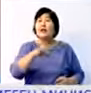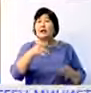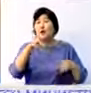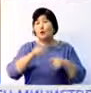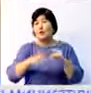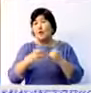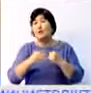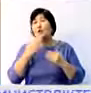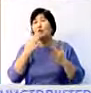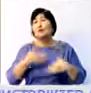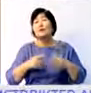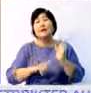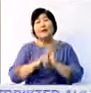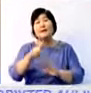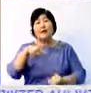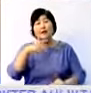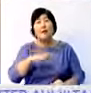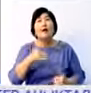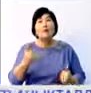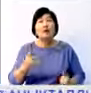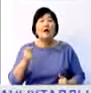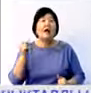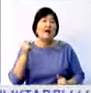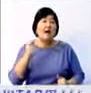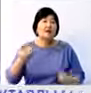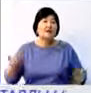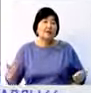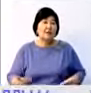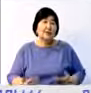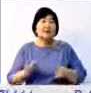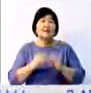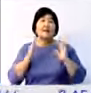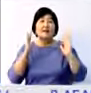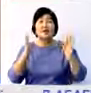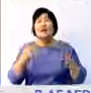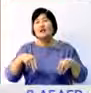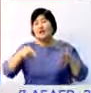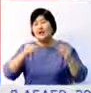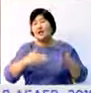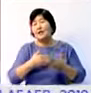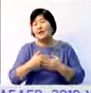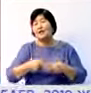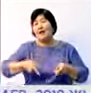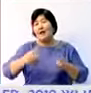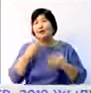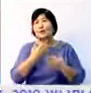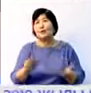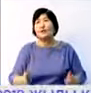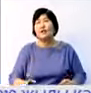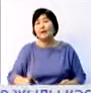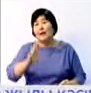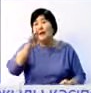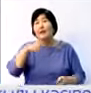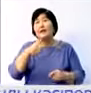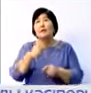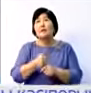жеріңе деген сүйіспеншіліктен басталады деген болатын міне. Алтын бесік ауылда ашылған саябақ осы шынайы патриотизмнің айқын көрінісі. Ең бастысы осы